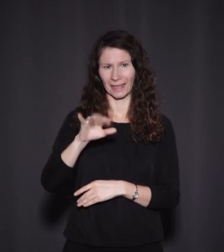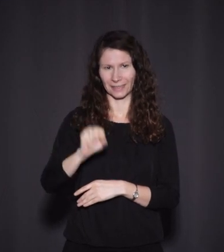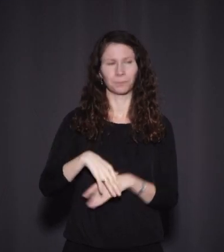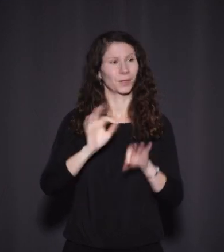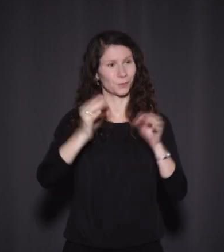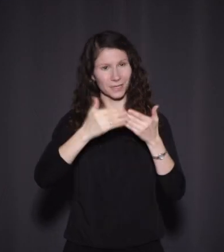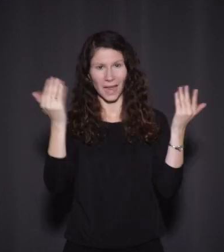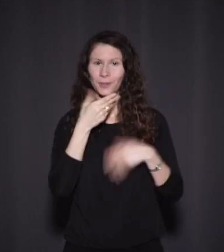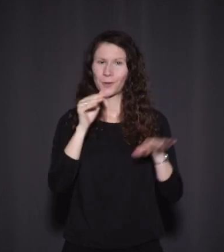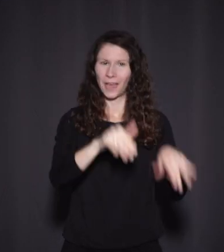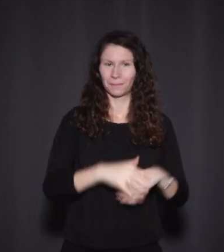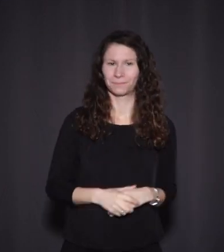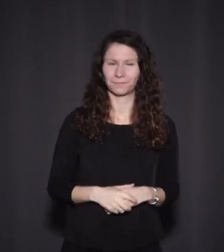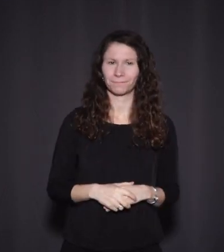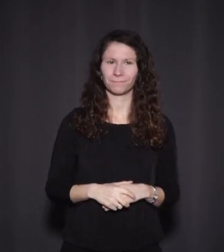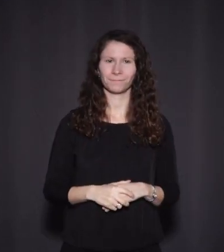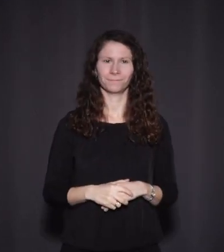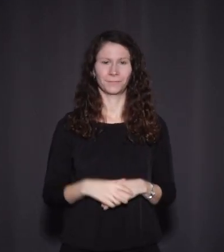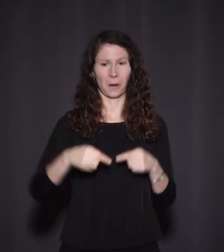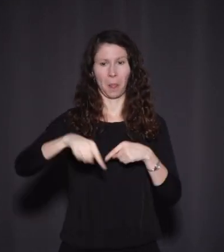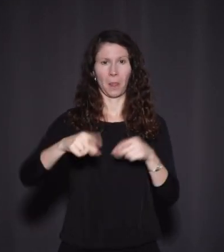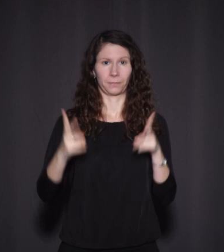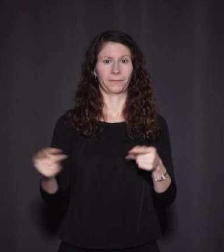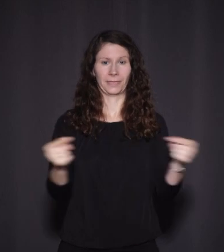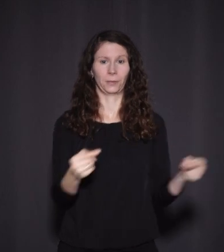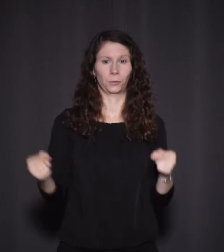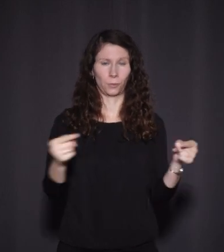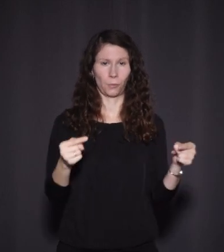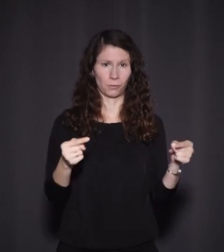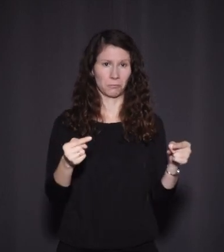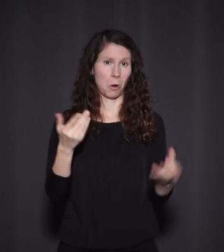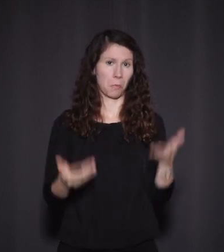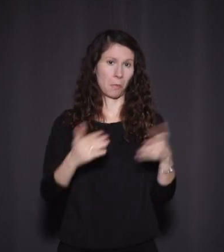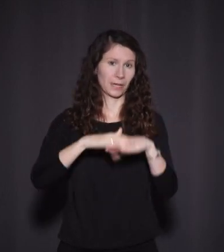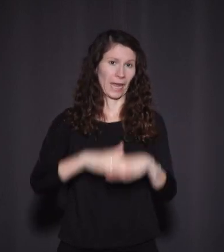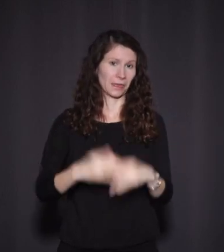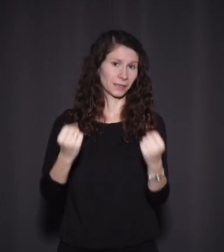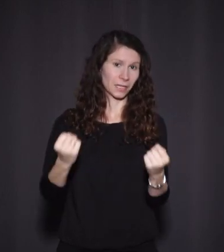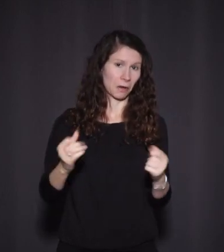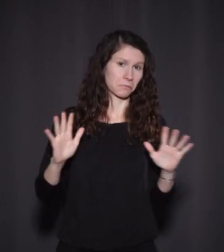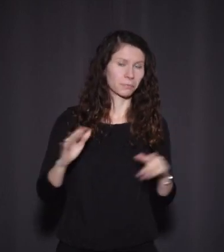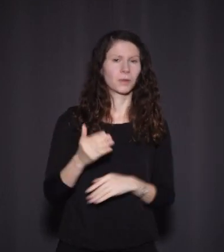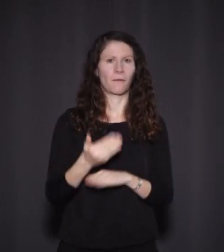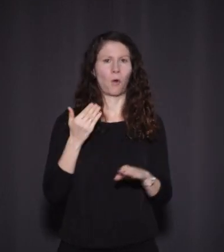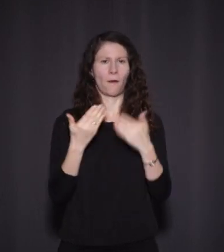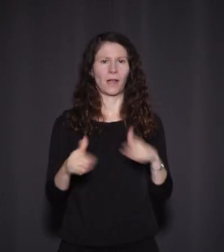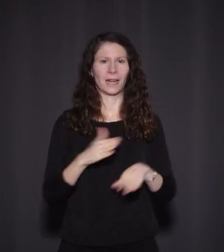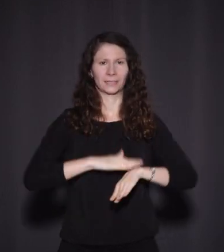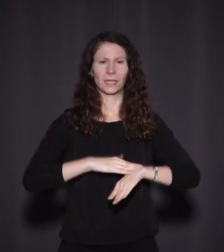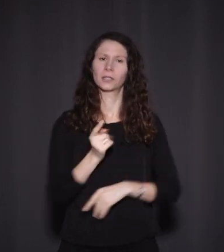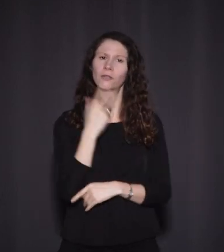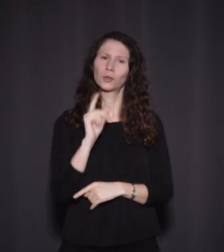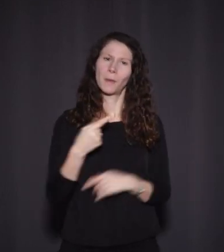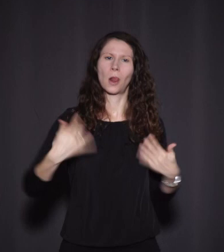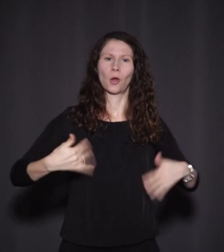dabei sind. Aber ehe es richtig losgeht mit der Diskussion, sind unsere Renten noch sicher, wollen wir gerade in der Vorweihnachtszeit uns noch ein bisschen locker machen und genießen